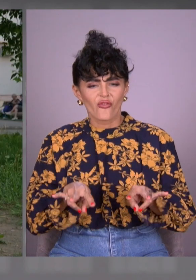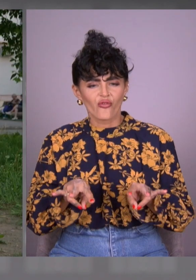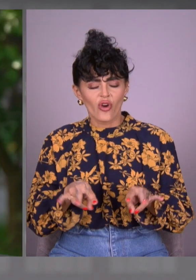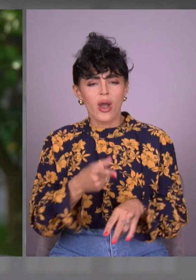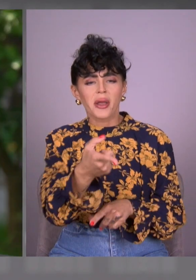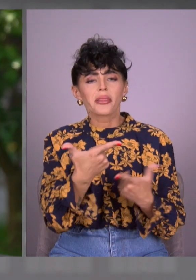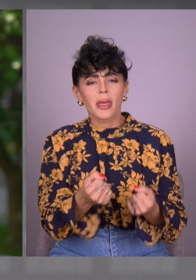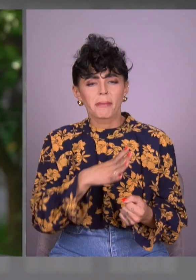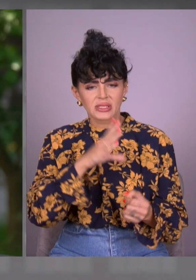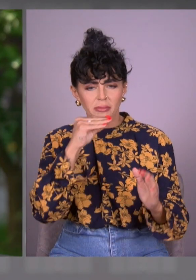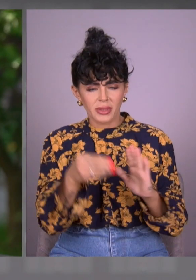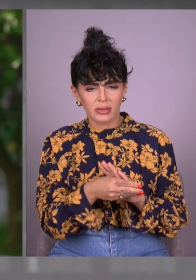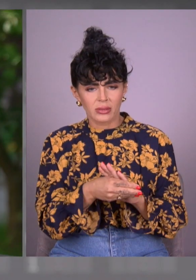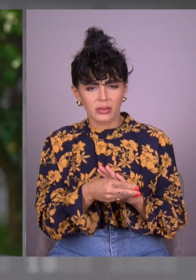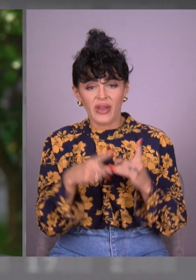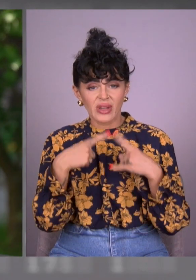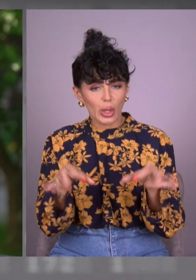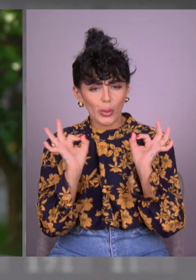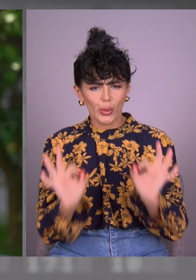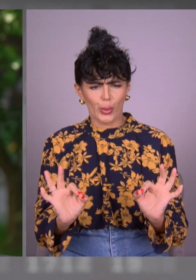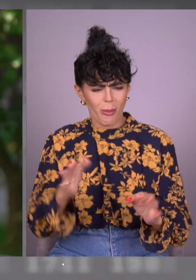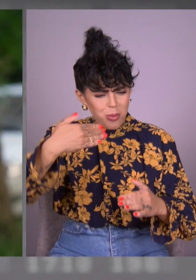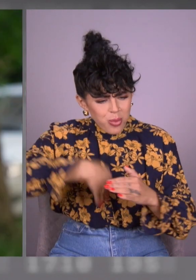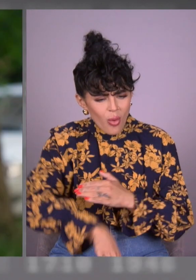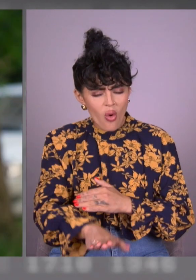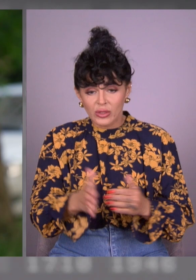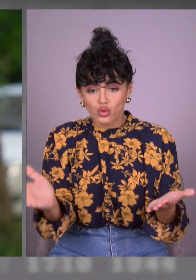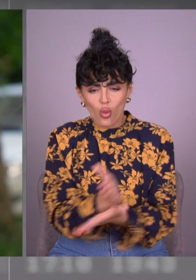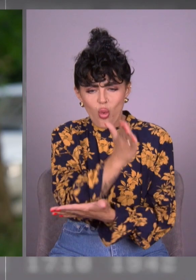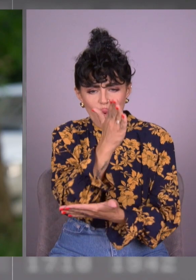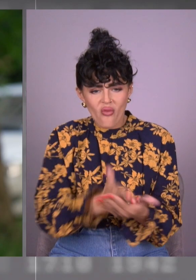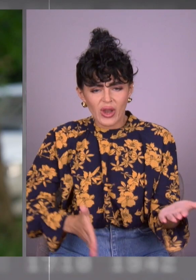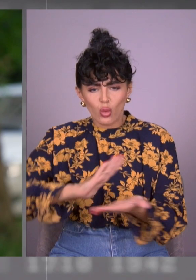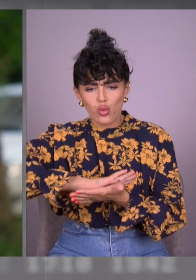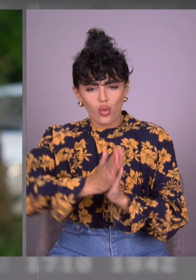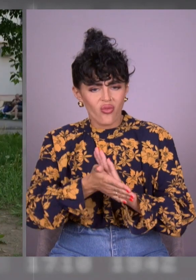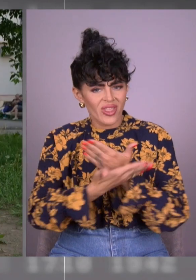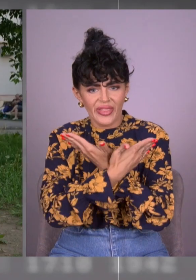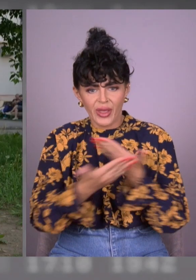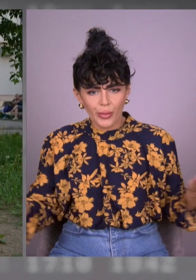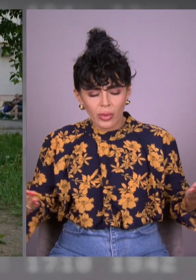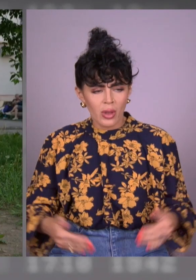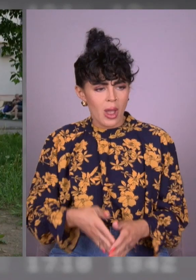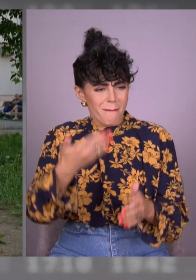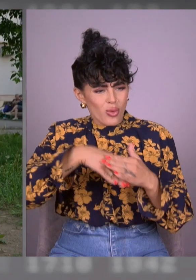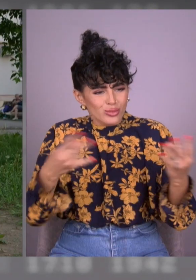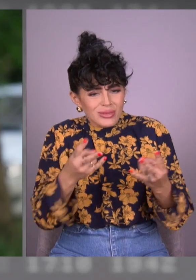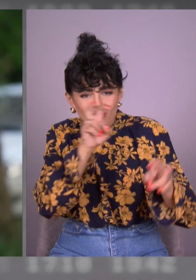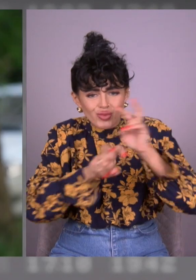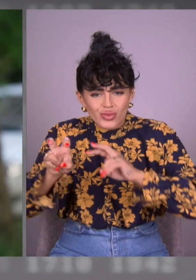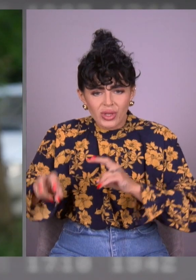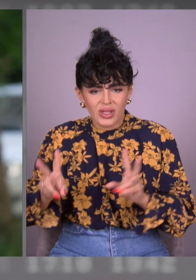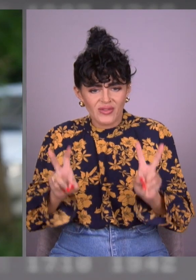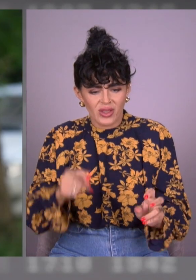де виховались? Жодного підвалу, вони не придатні для схованок. Підвали – це якесь